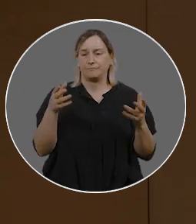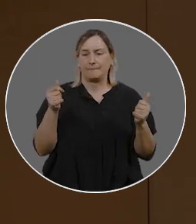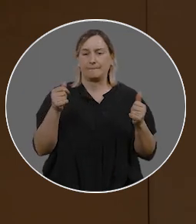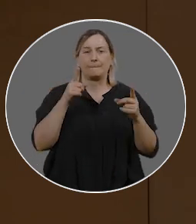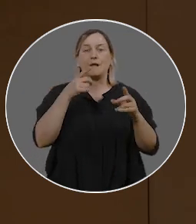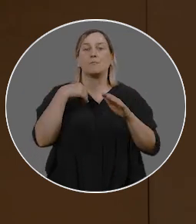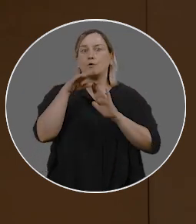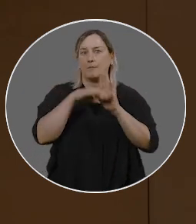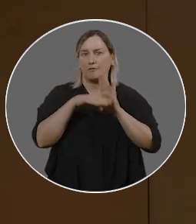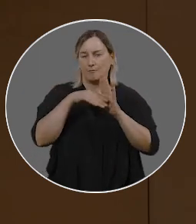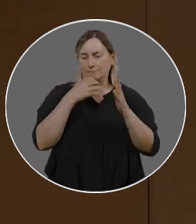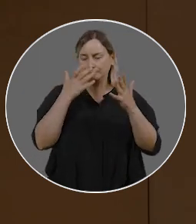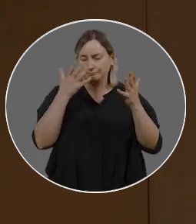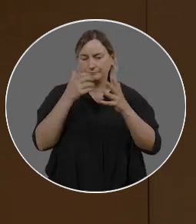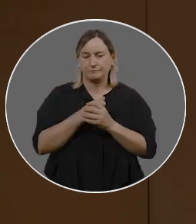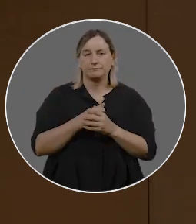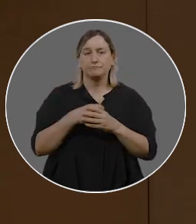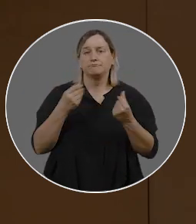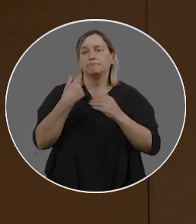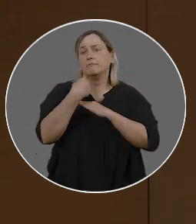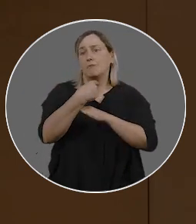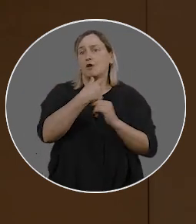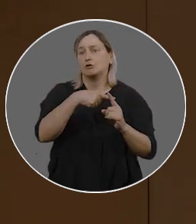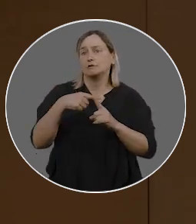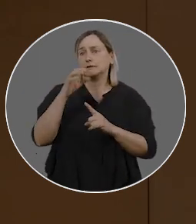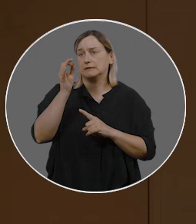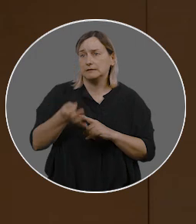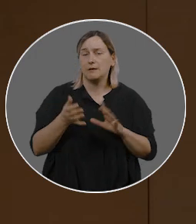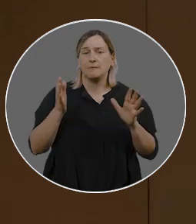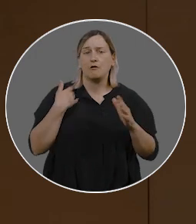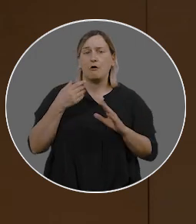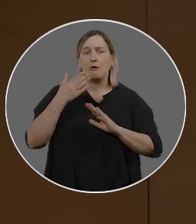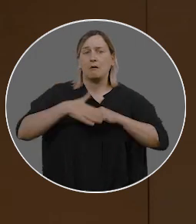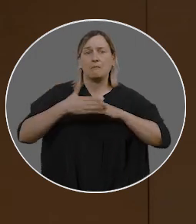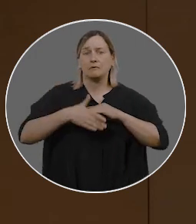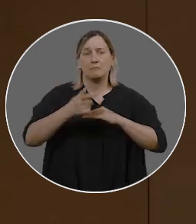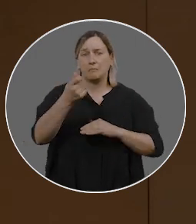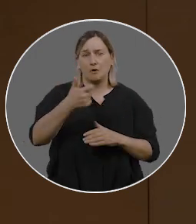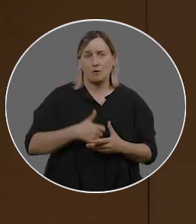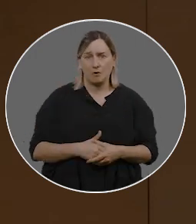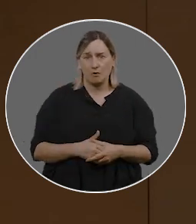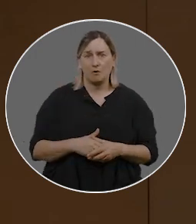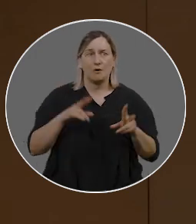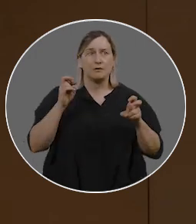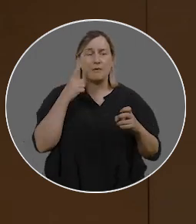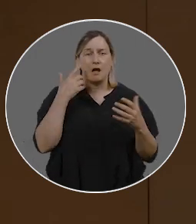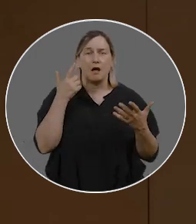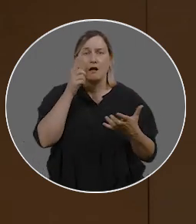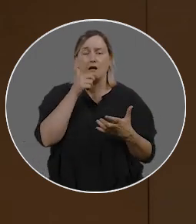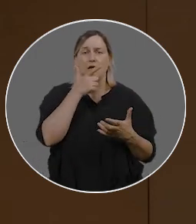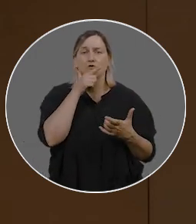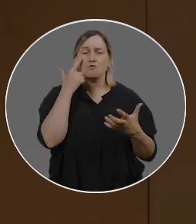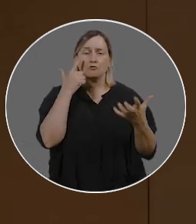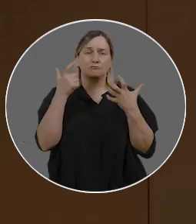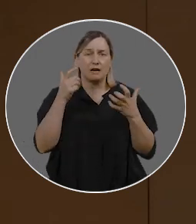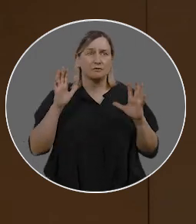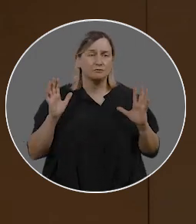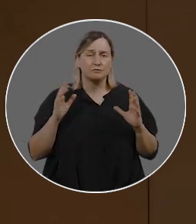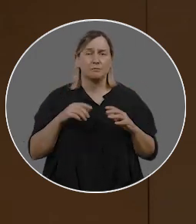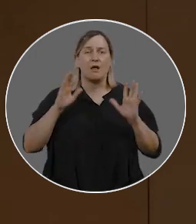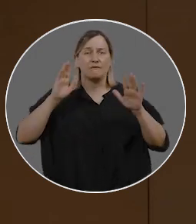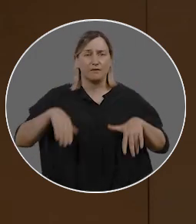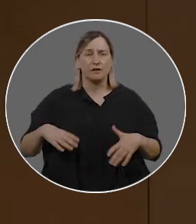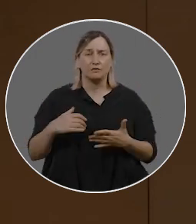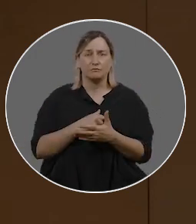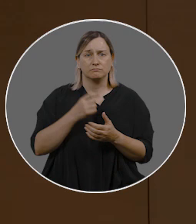de programació. Sí que ens obliga a una sèrie de coses, però no ens limita pràcticament res. Tema de contrastos, però al final jo crec que estarem tots d'acord